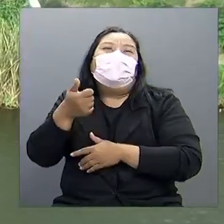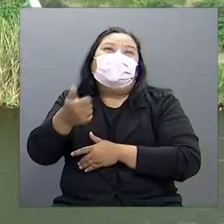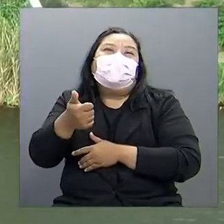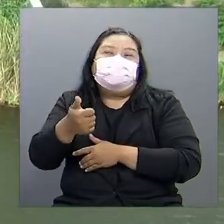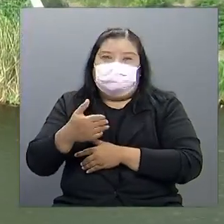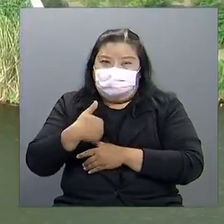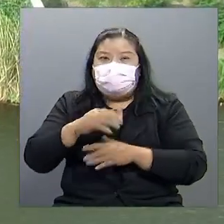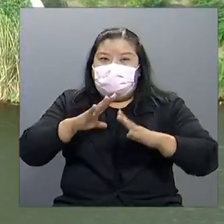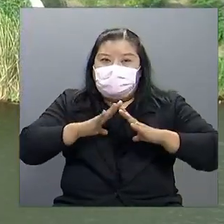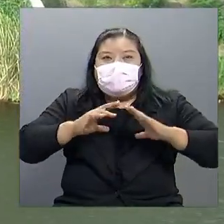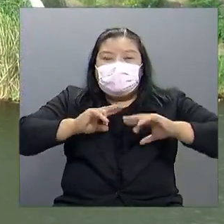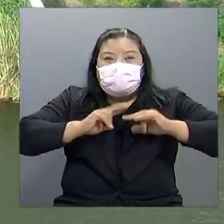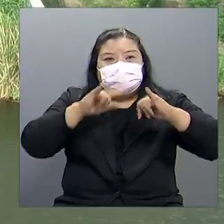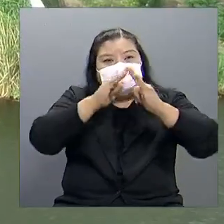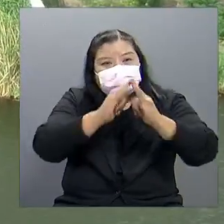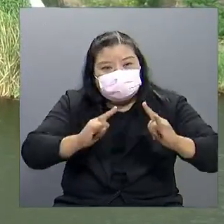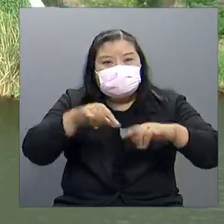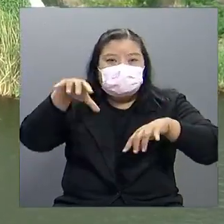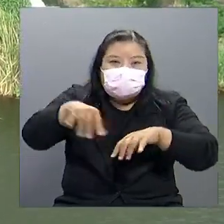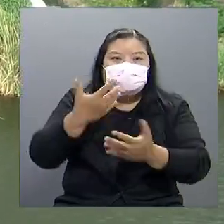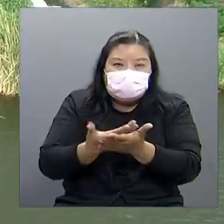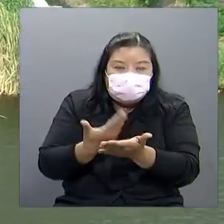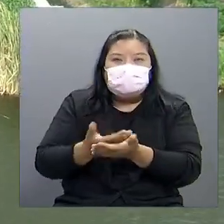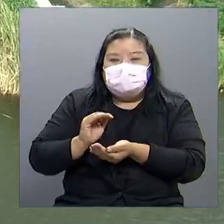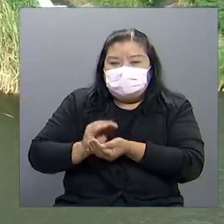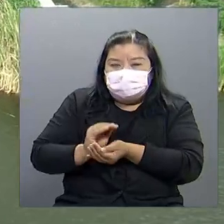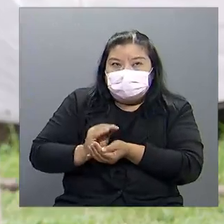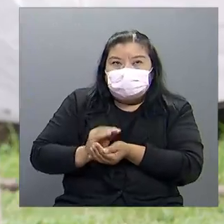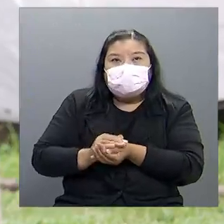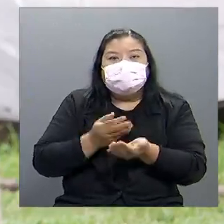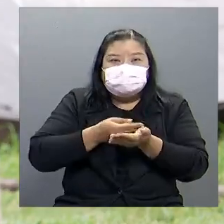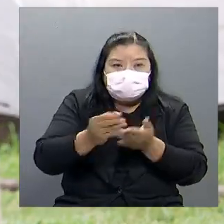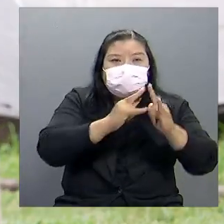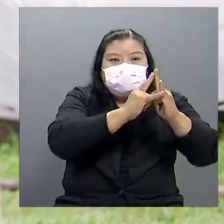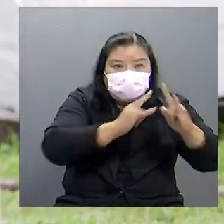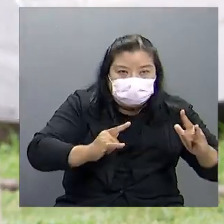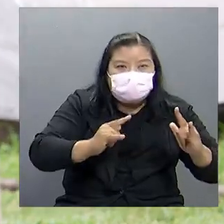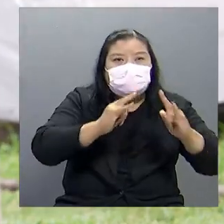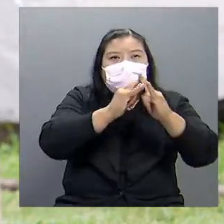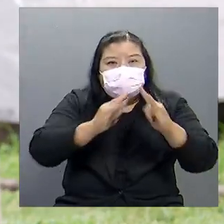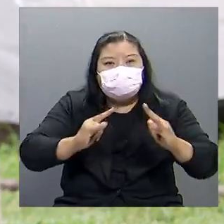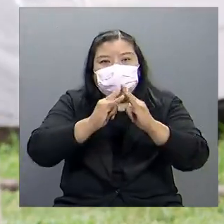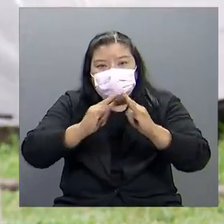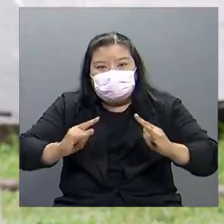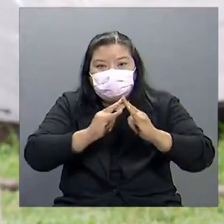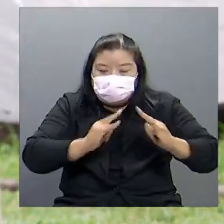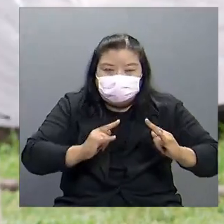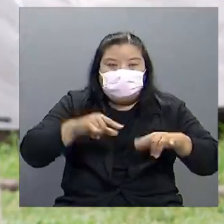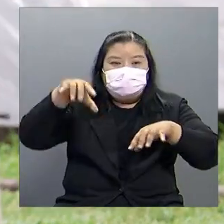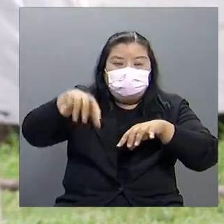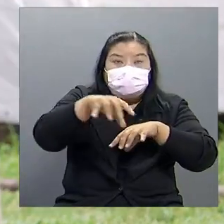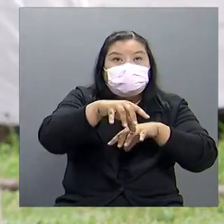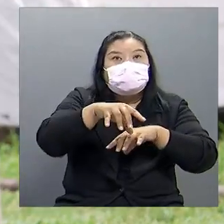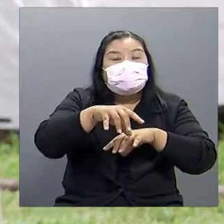มีเต็นท์มาก็เก็บตังค์มาเรื่อยๆทีละหลัง 2หลัง 3หลัง 4หลังจนมันแบบมันเต็มพื้นที่น่าริมน้ำเลยเนี้ย